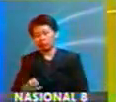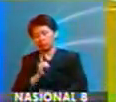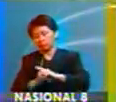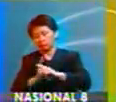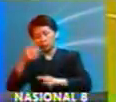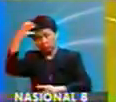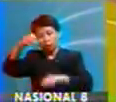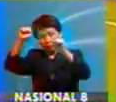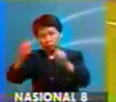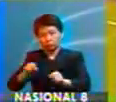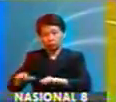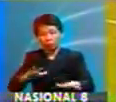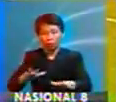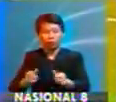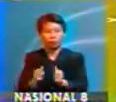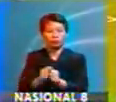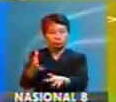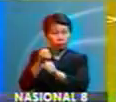Selangor mu unuk